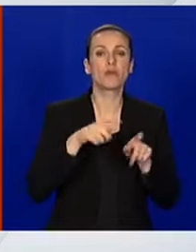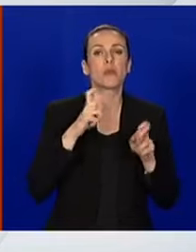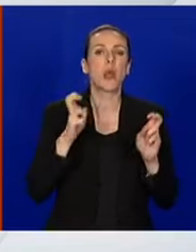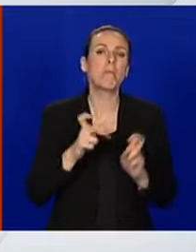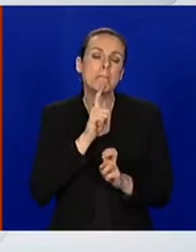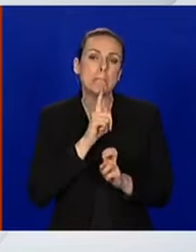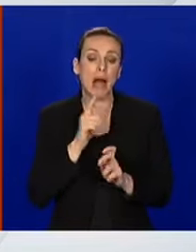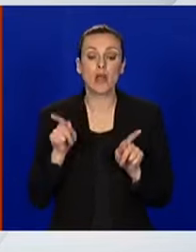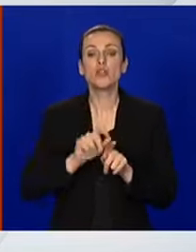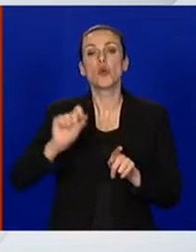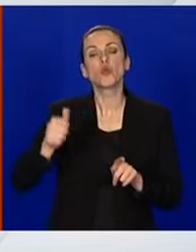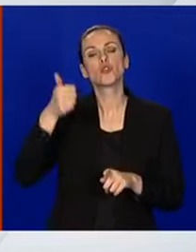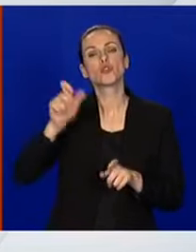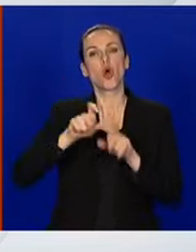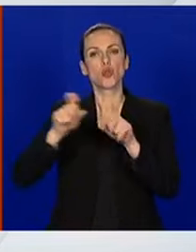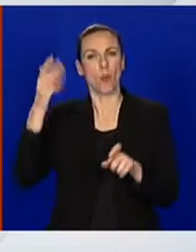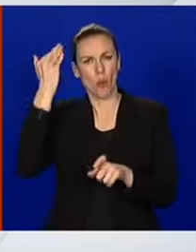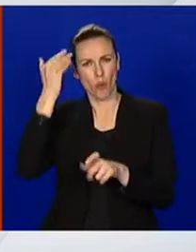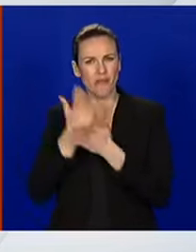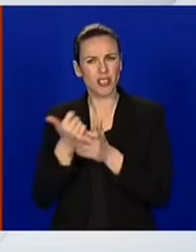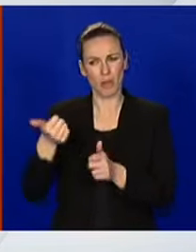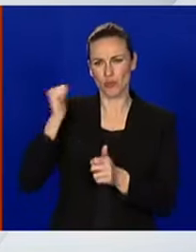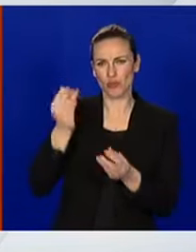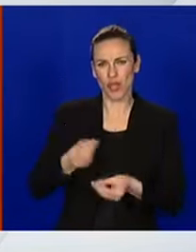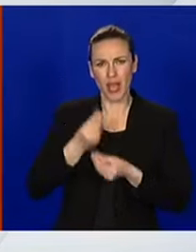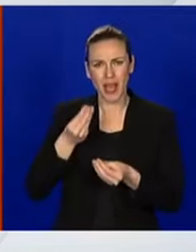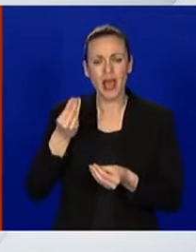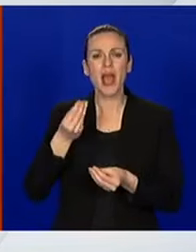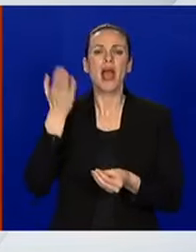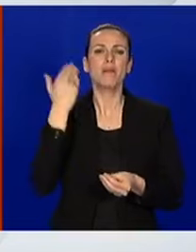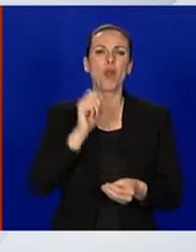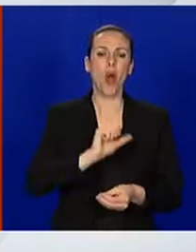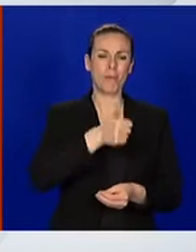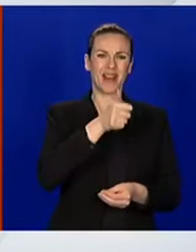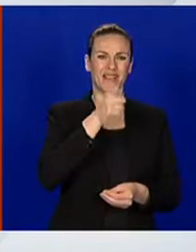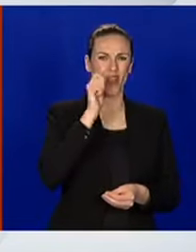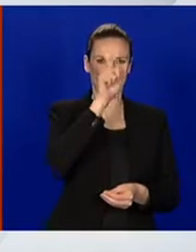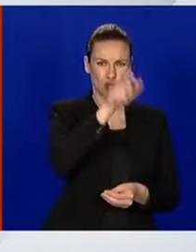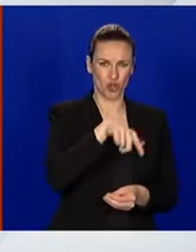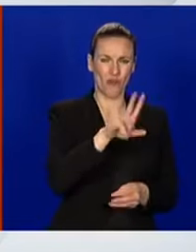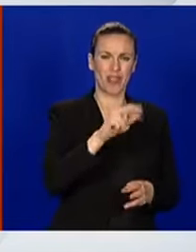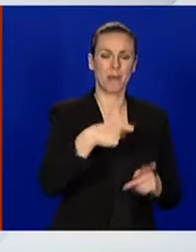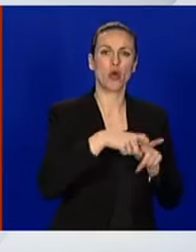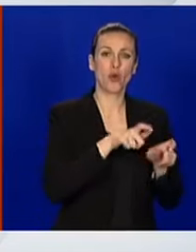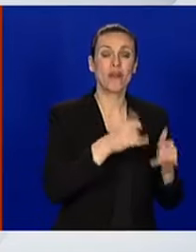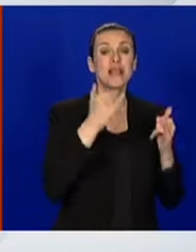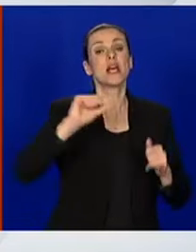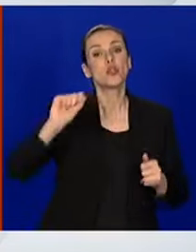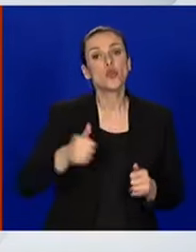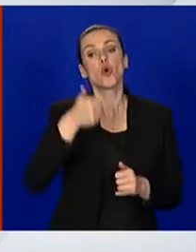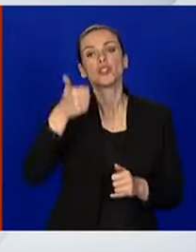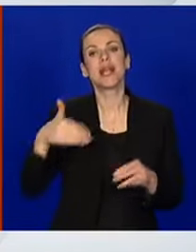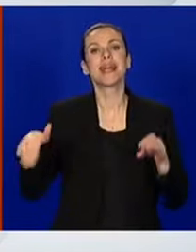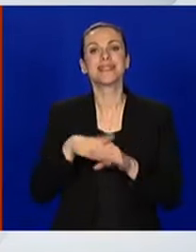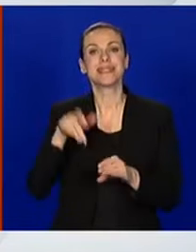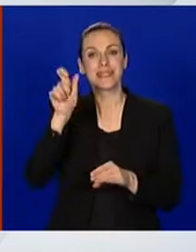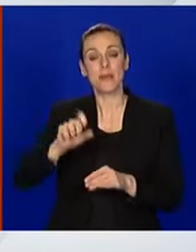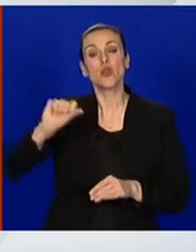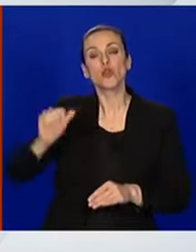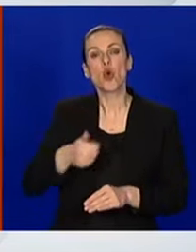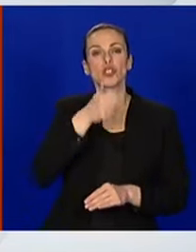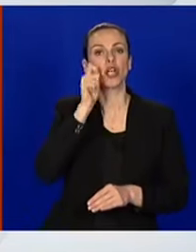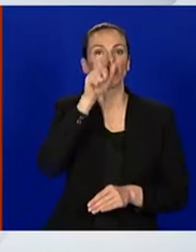još dom u Koprivnici za koji sam izvijestio jučer da osim onog prvog štićenika koji je pozitivan, sada imamo i jednog zaposlenika i još jednog